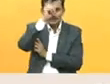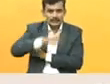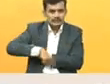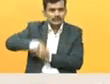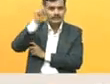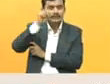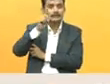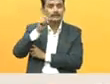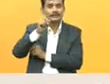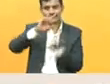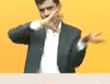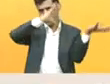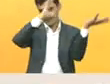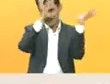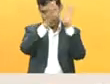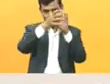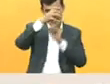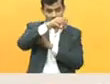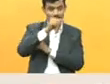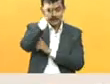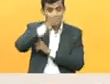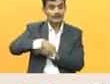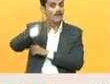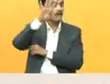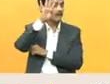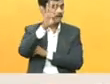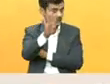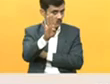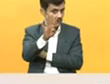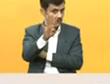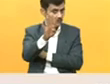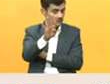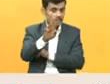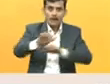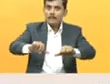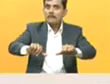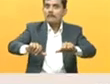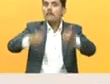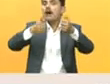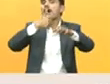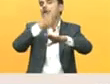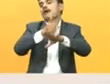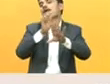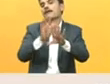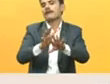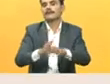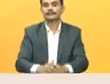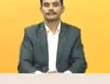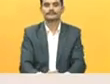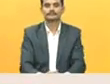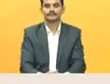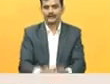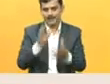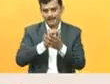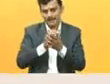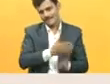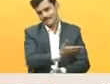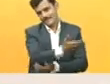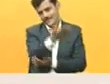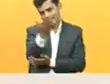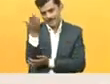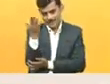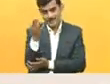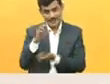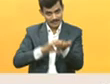ऐसा चौथा देश बना है जिसने ये सफलता हासिल की है। साथियों,